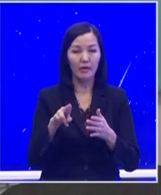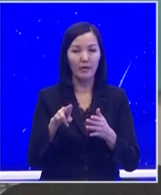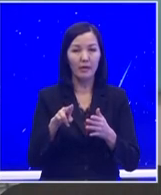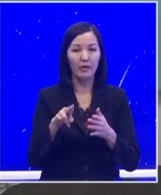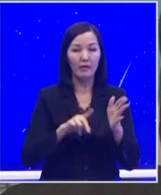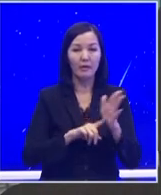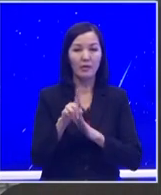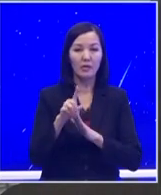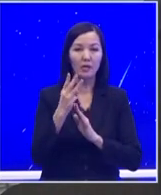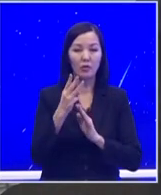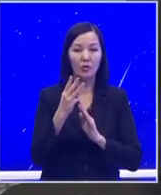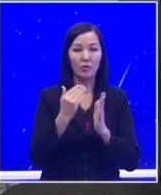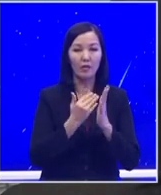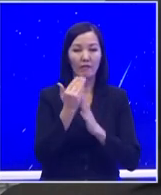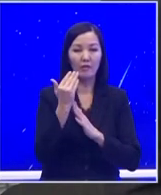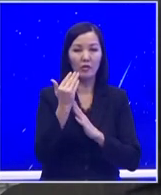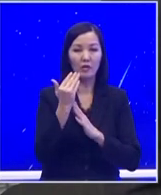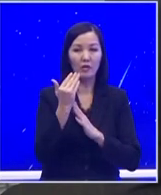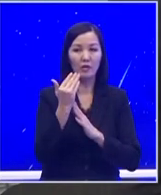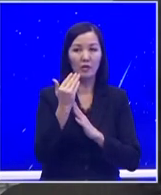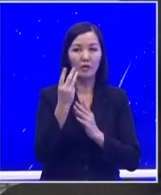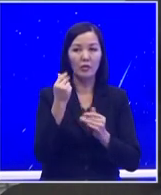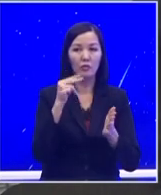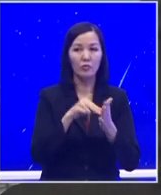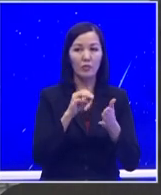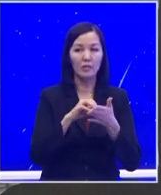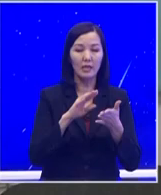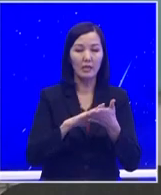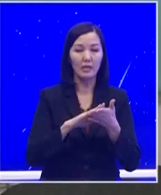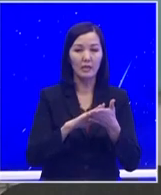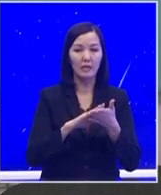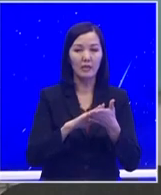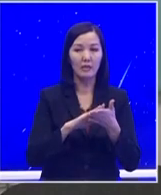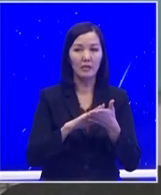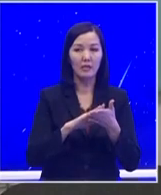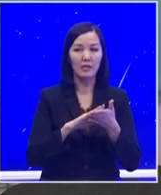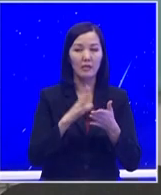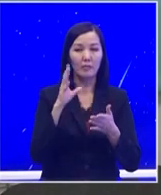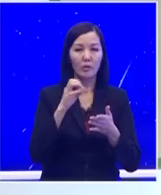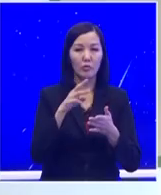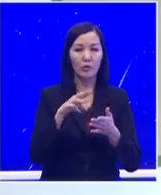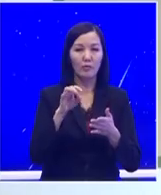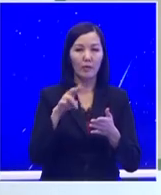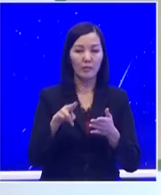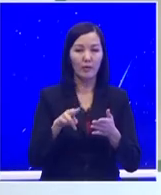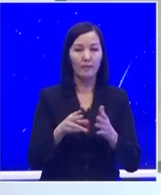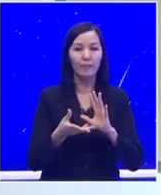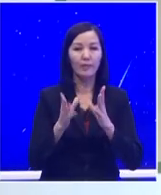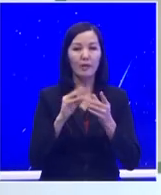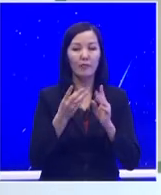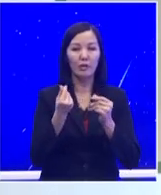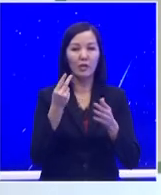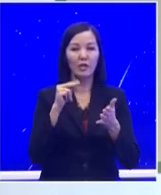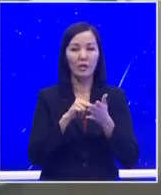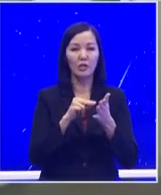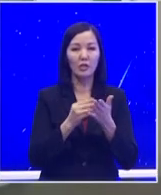от 3 лет сумма за первичную регистрацию составляет 500 МРП. В переводе на денежный